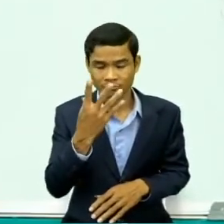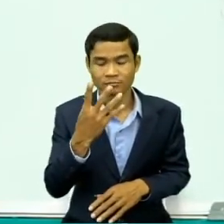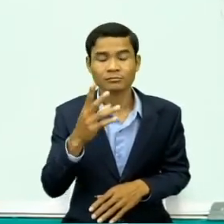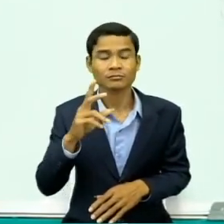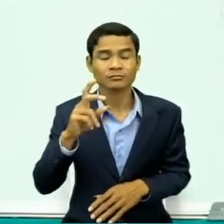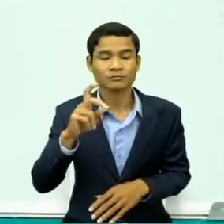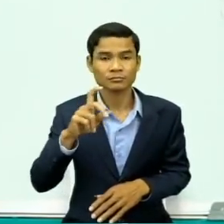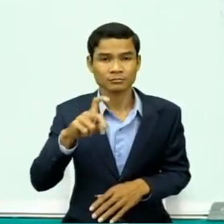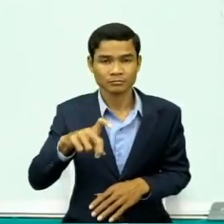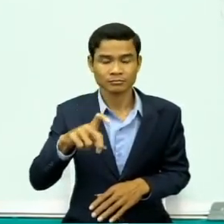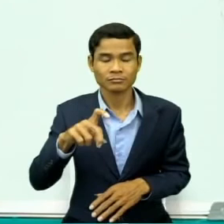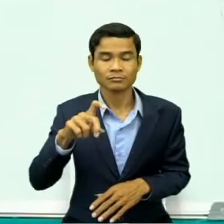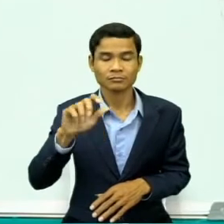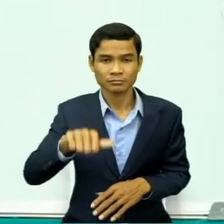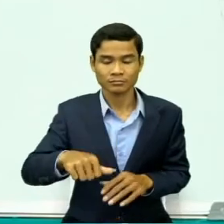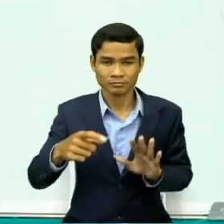tiền